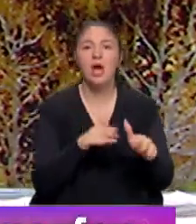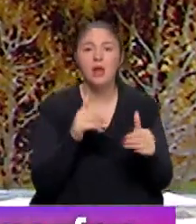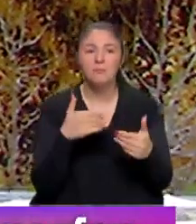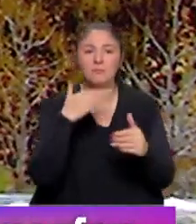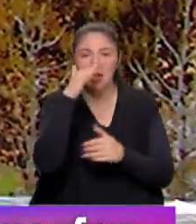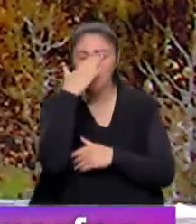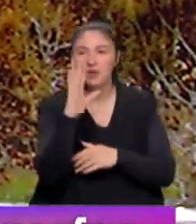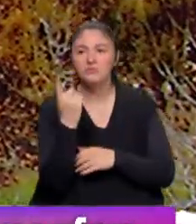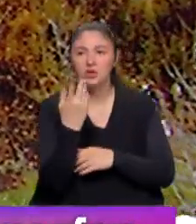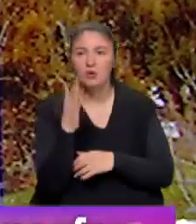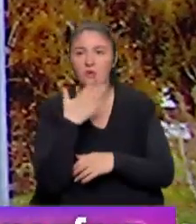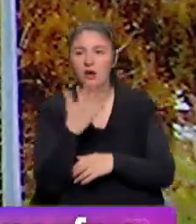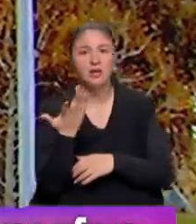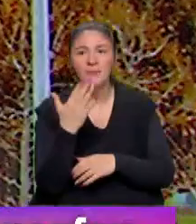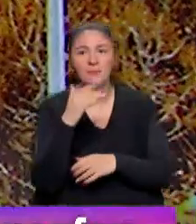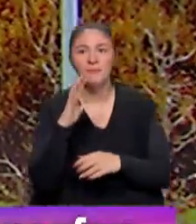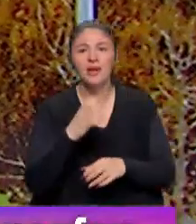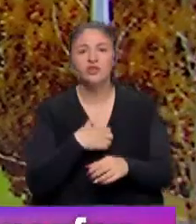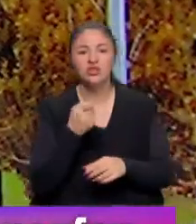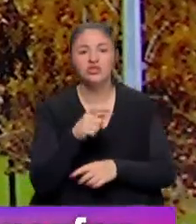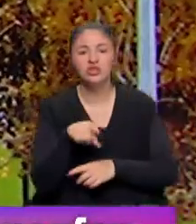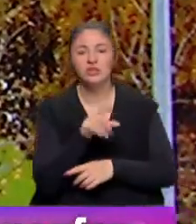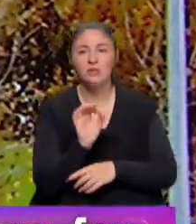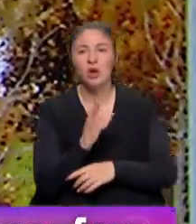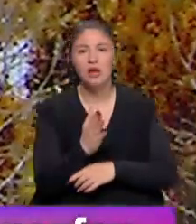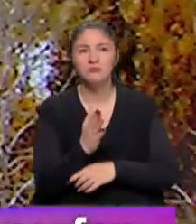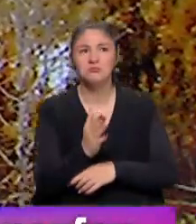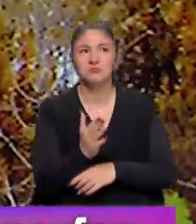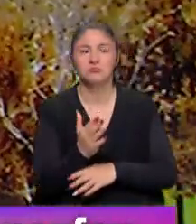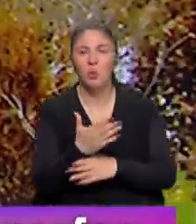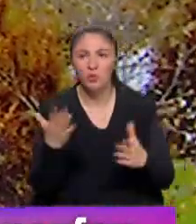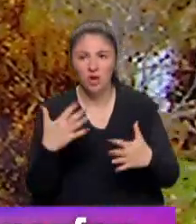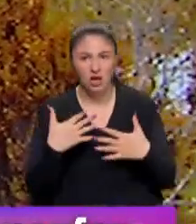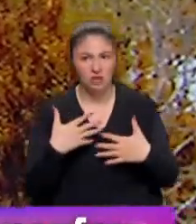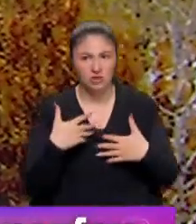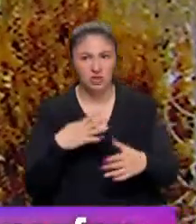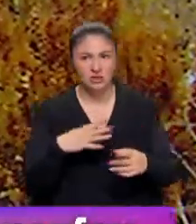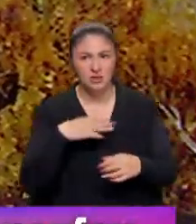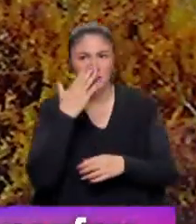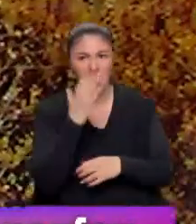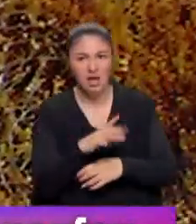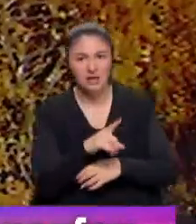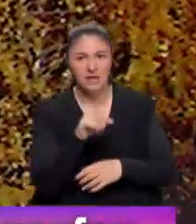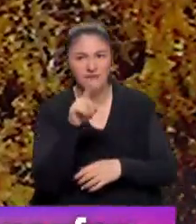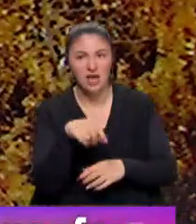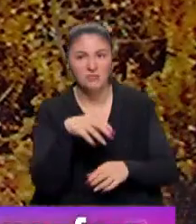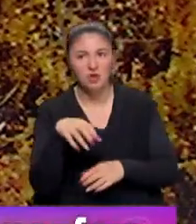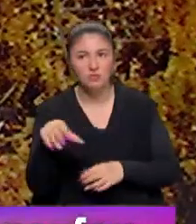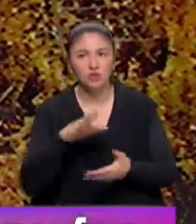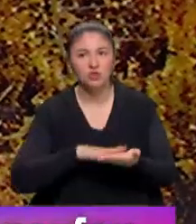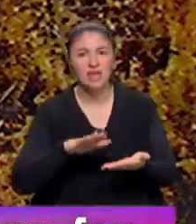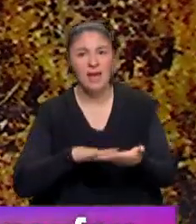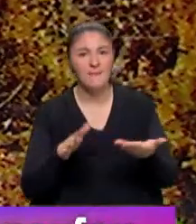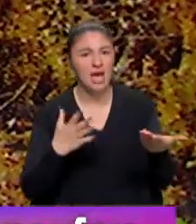seyran değil. Hayırdır patronlar, niye işçinin böyle büyük bir heyecanla istediği, beklediği vergi diliminde